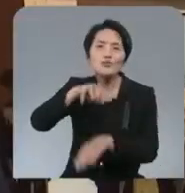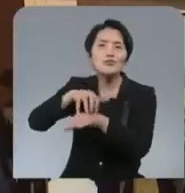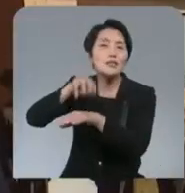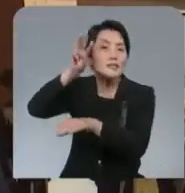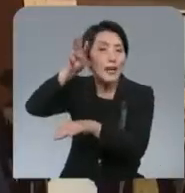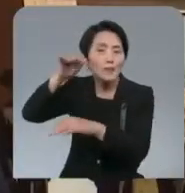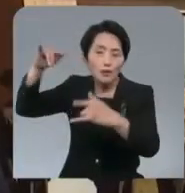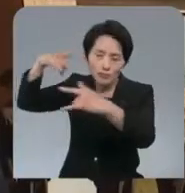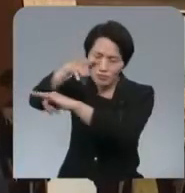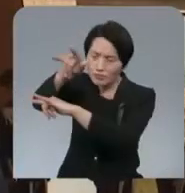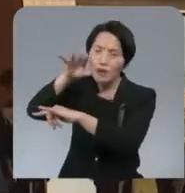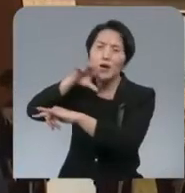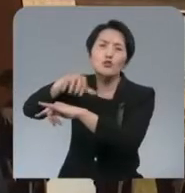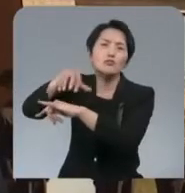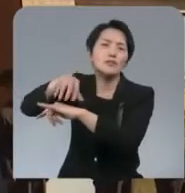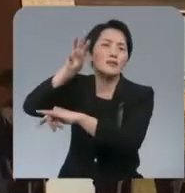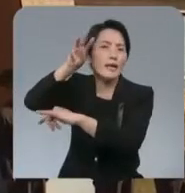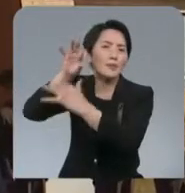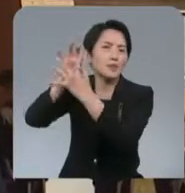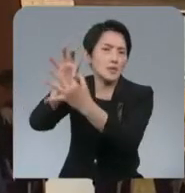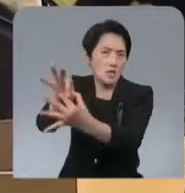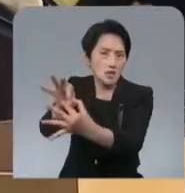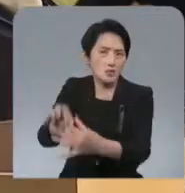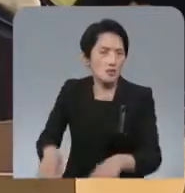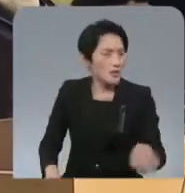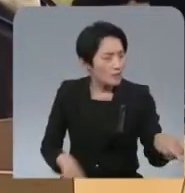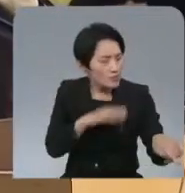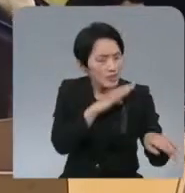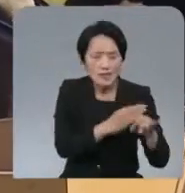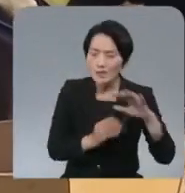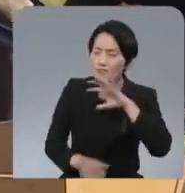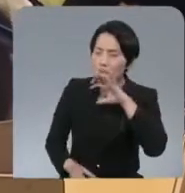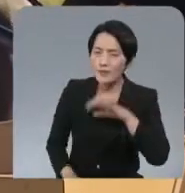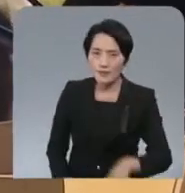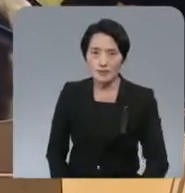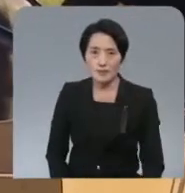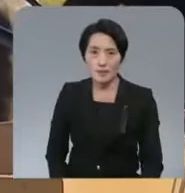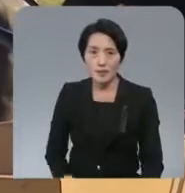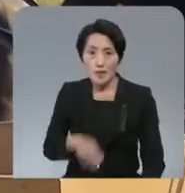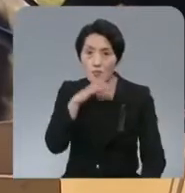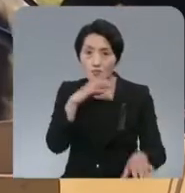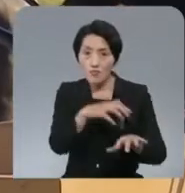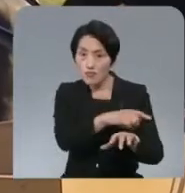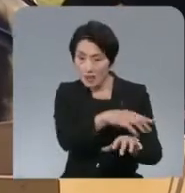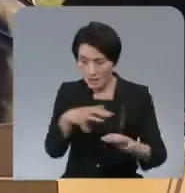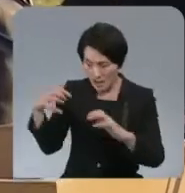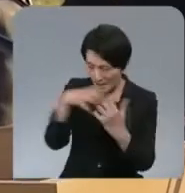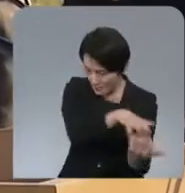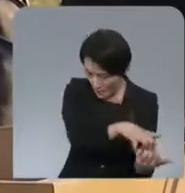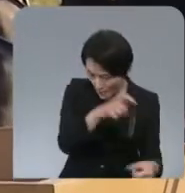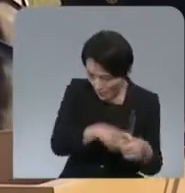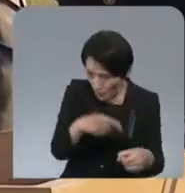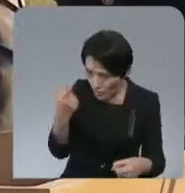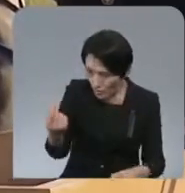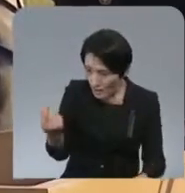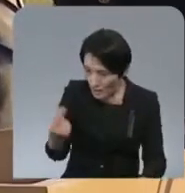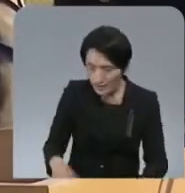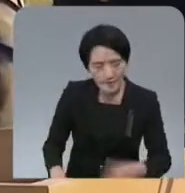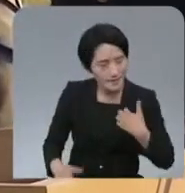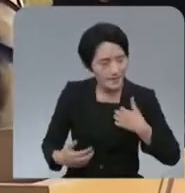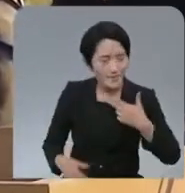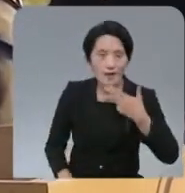Zentralkomitee der herrschenden Arbeiterpartei am Mittwoch von Nordkoreas staatlicher Nachrichtenagentur käsien ezidiert